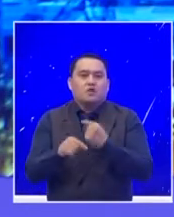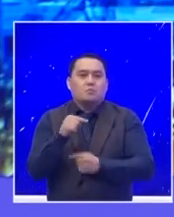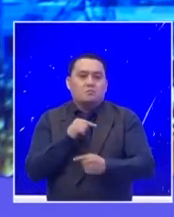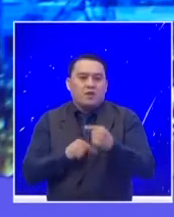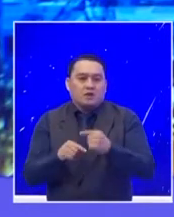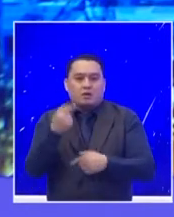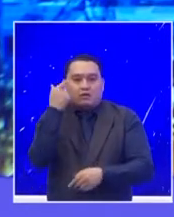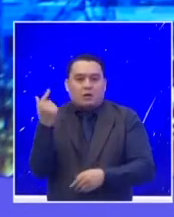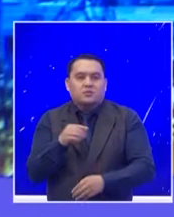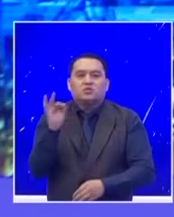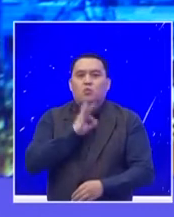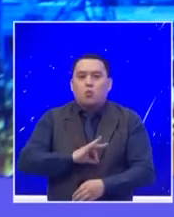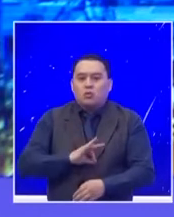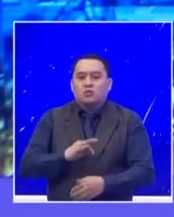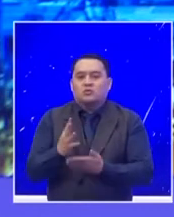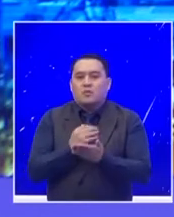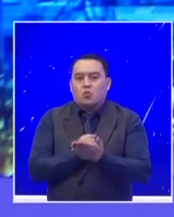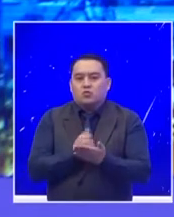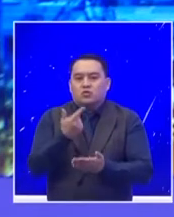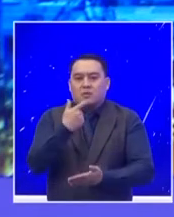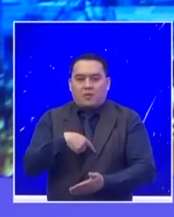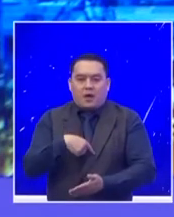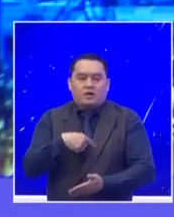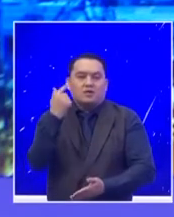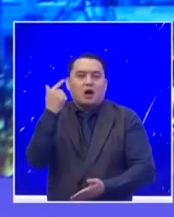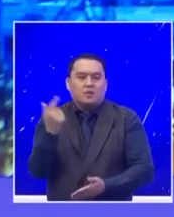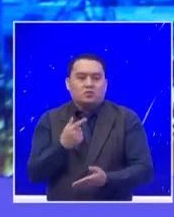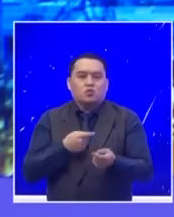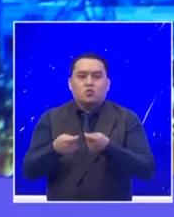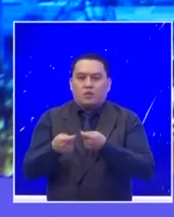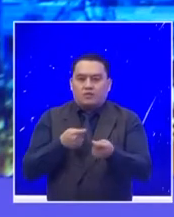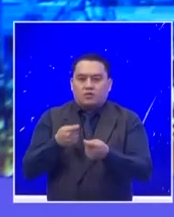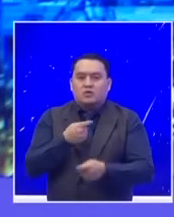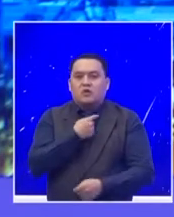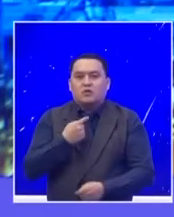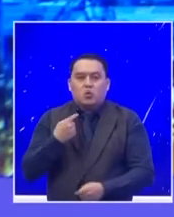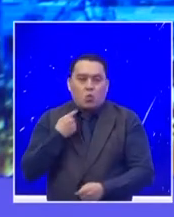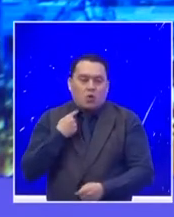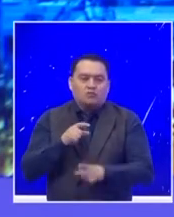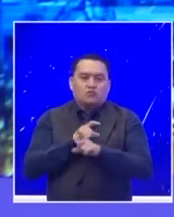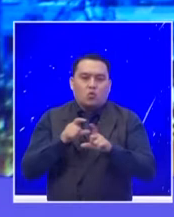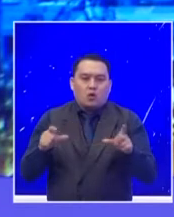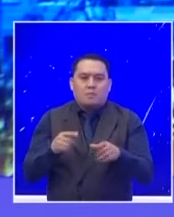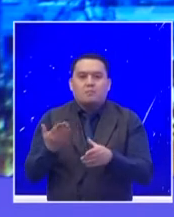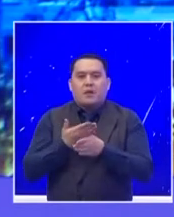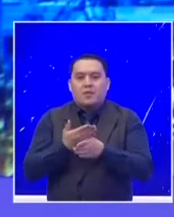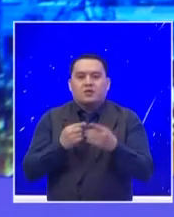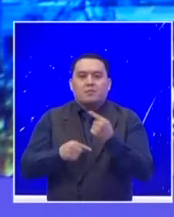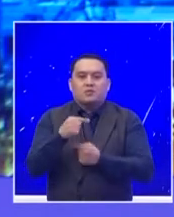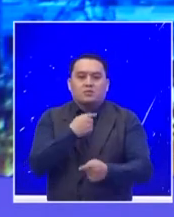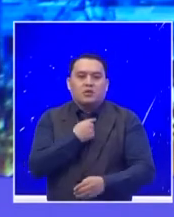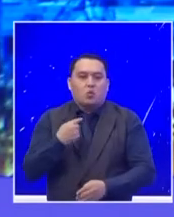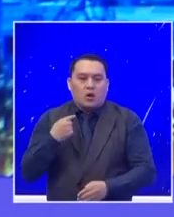бизнес, как грамотно использовать инструменты и ресурсы. На эти вопросы школьникам областного центра помогли ответить предприниматели